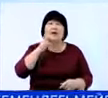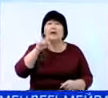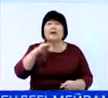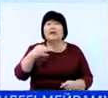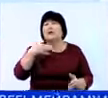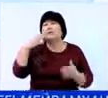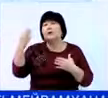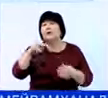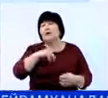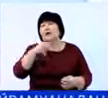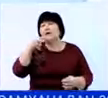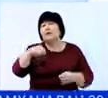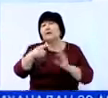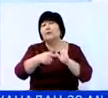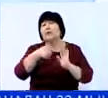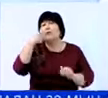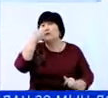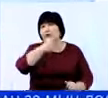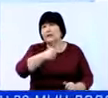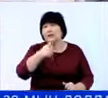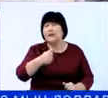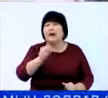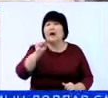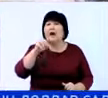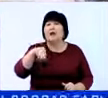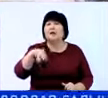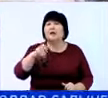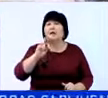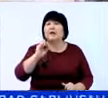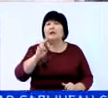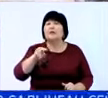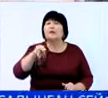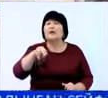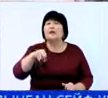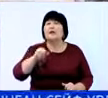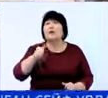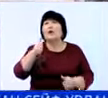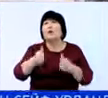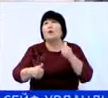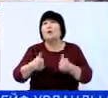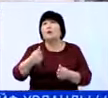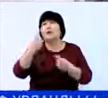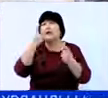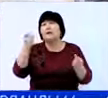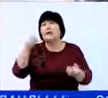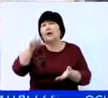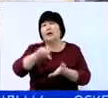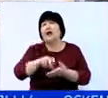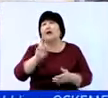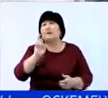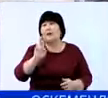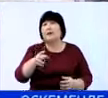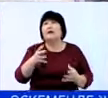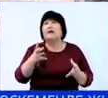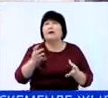көрдім. 2017 жылы Атамекен палатасында конкурс жарияланғанға барып, тағы